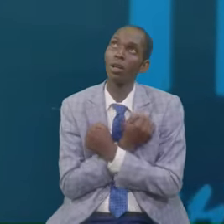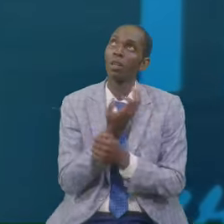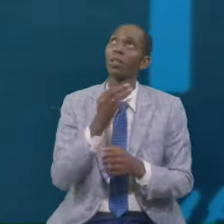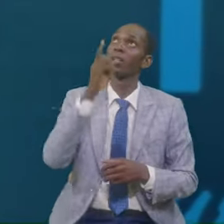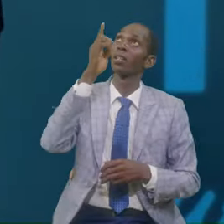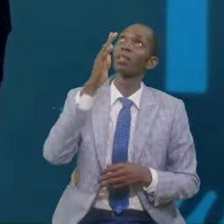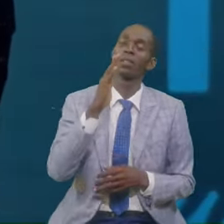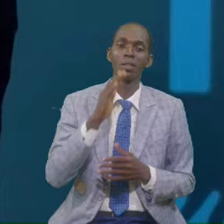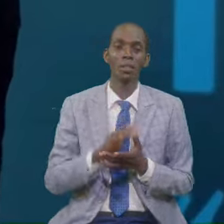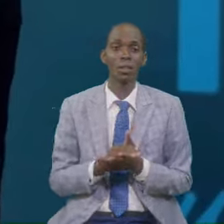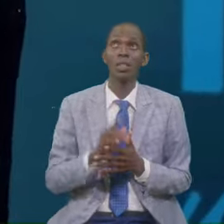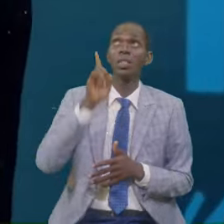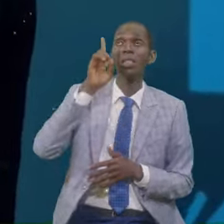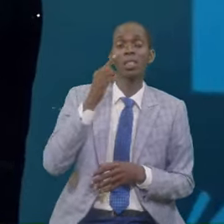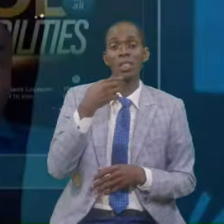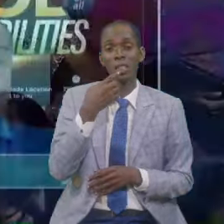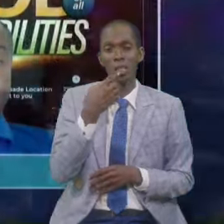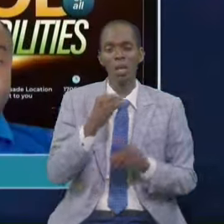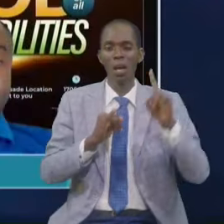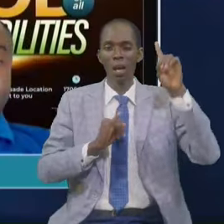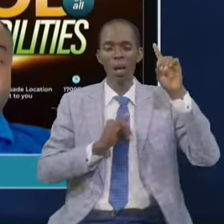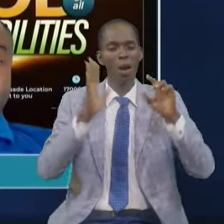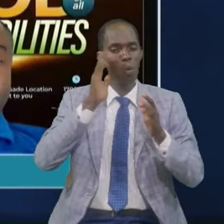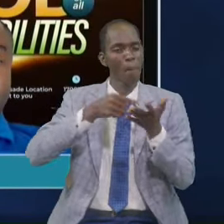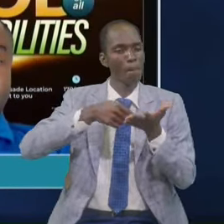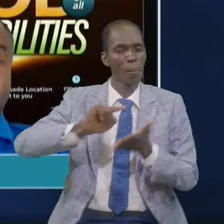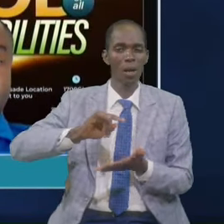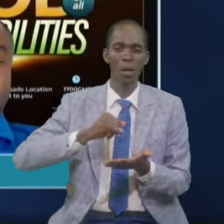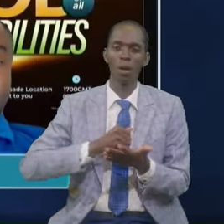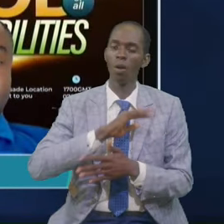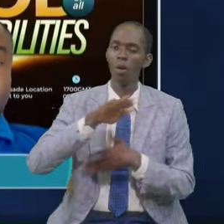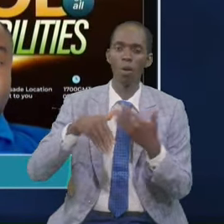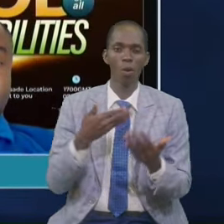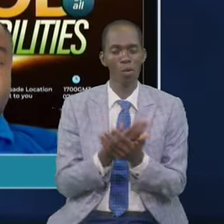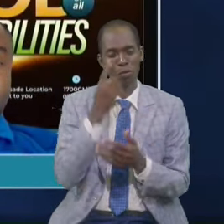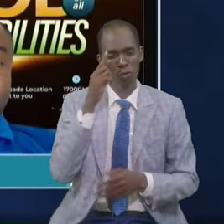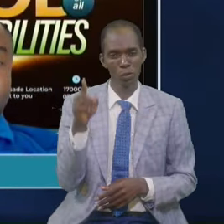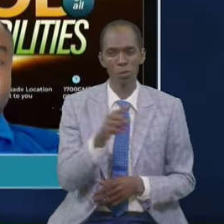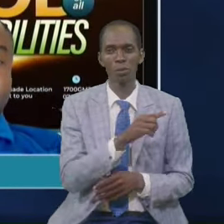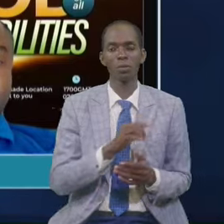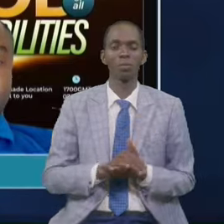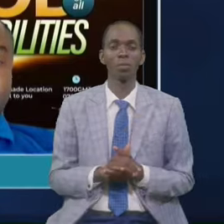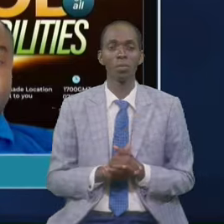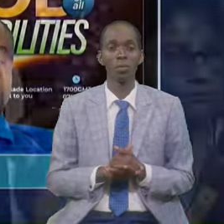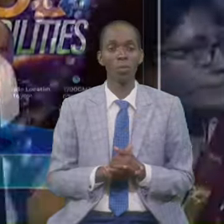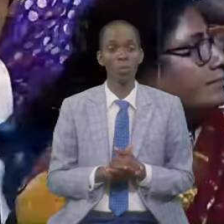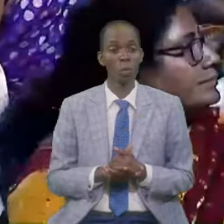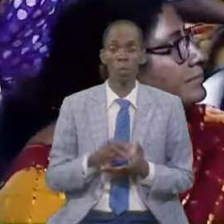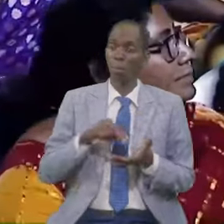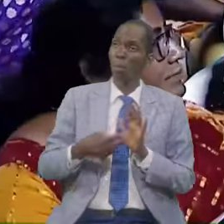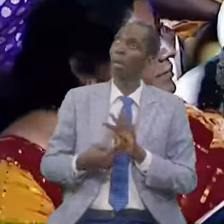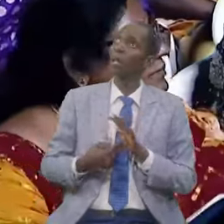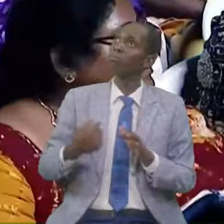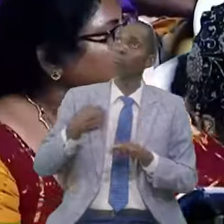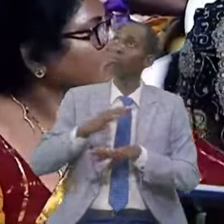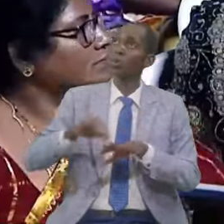చూపిస్తున్నాడు. He says I'll pay it all. ఆయన అంటున్నాడు నేనే సమస్తము వెల కట్టేస్తాను. You mean I don't have to give money?